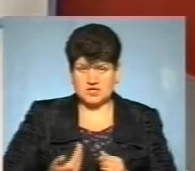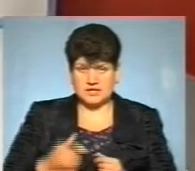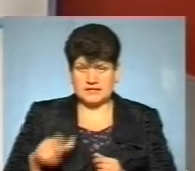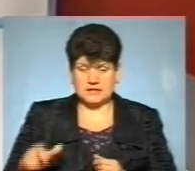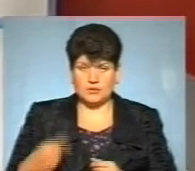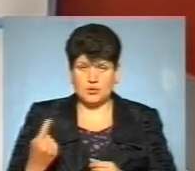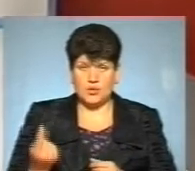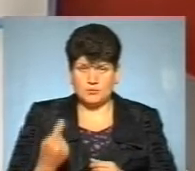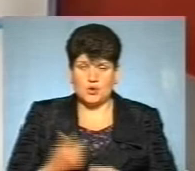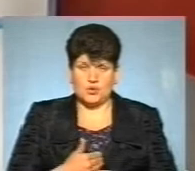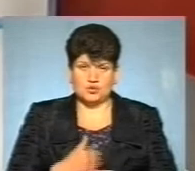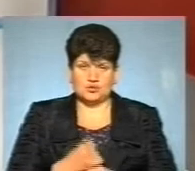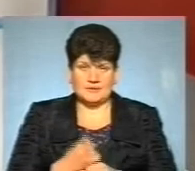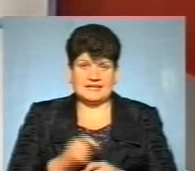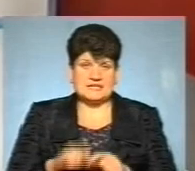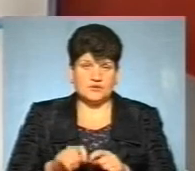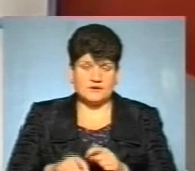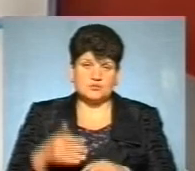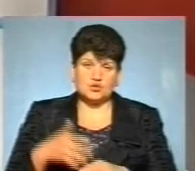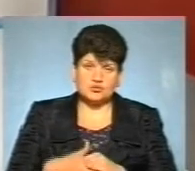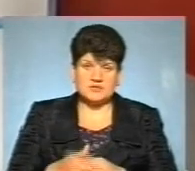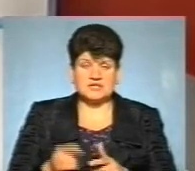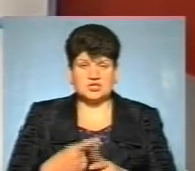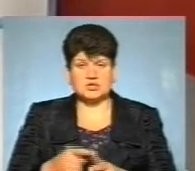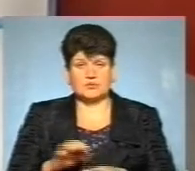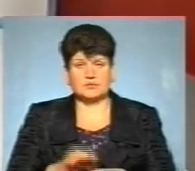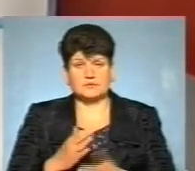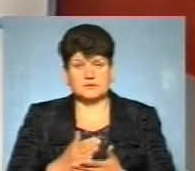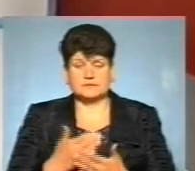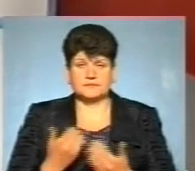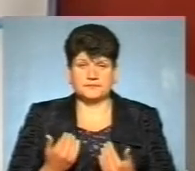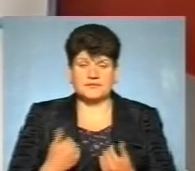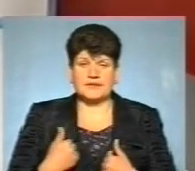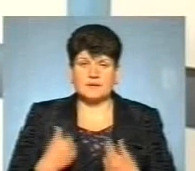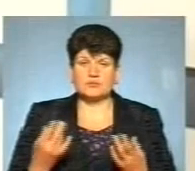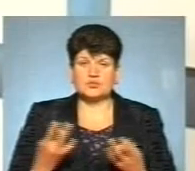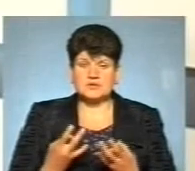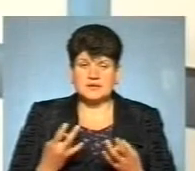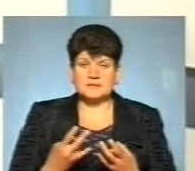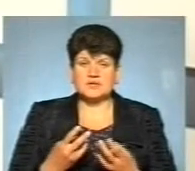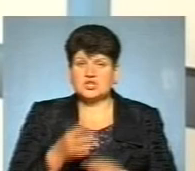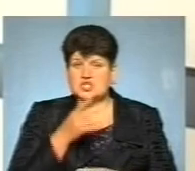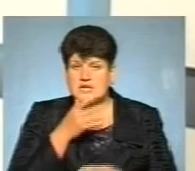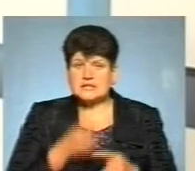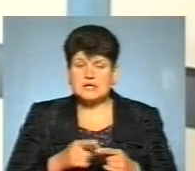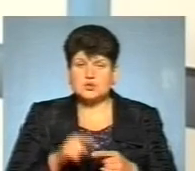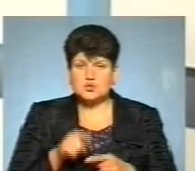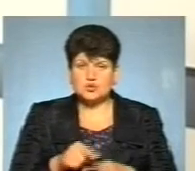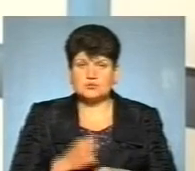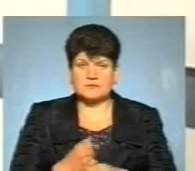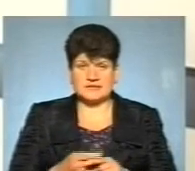області охочих зробити таке тестування, аби зрозуміти, чи вони перехворіли вже? Нам потрібен буде тільки час для цього, щоб зробити